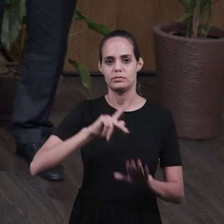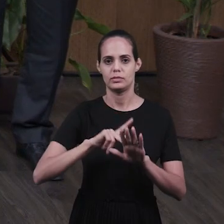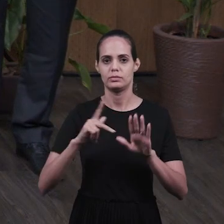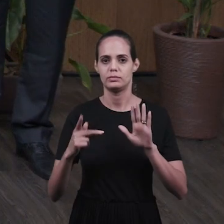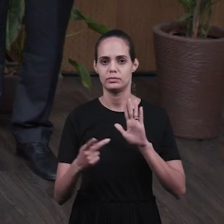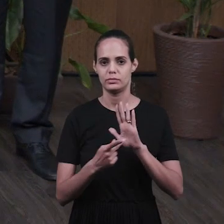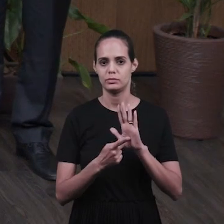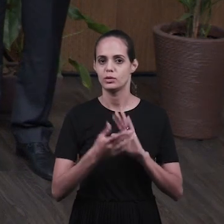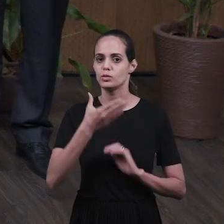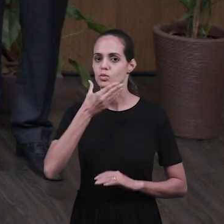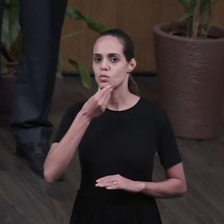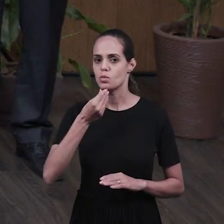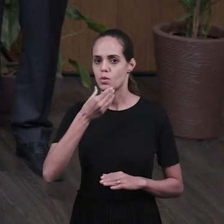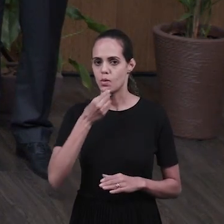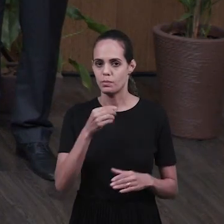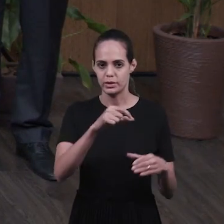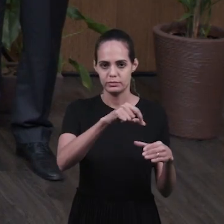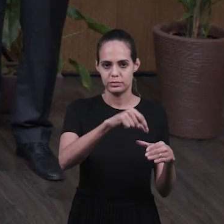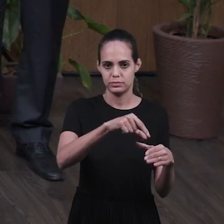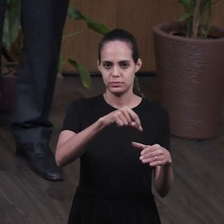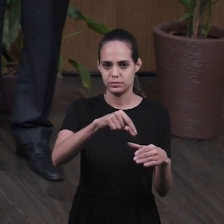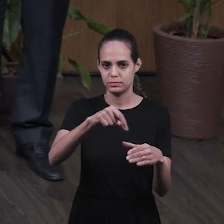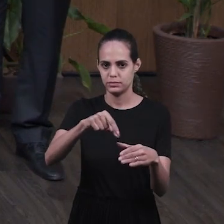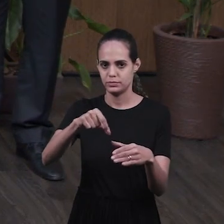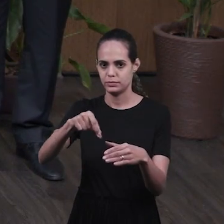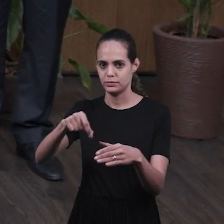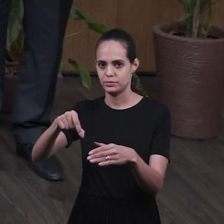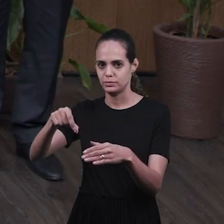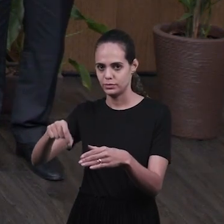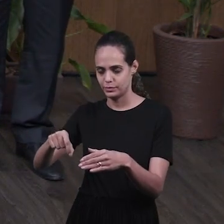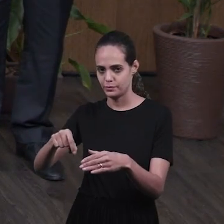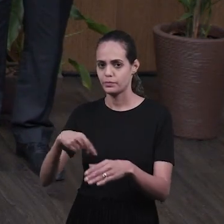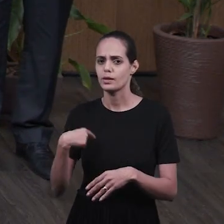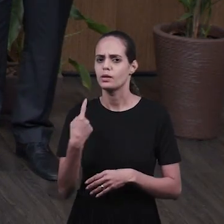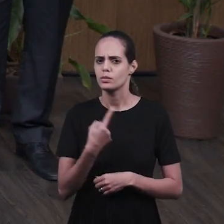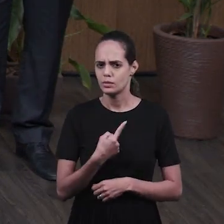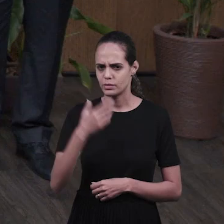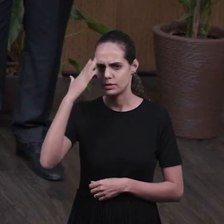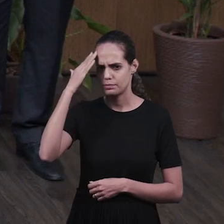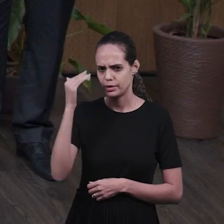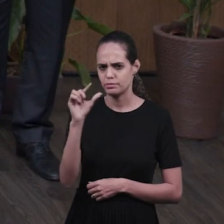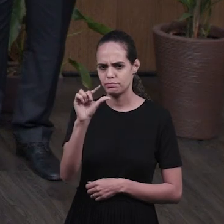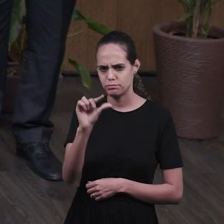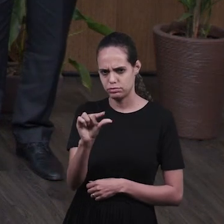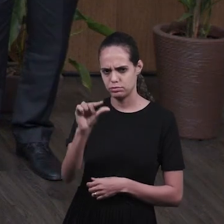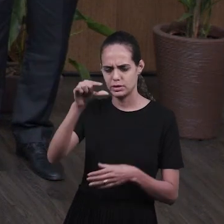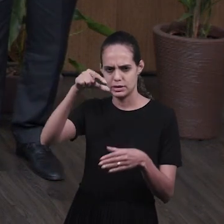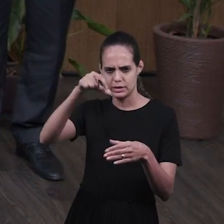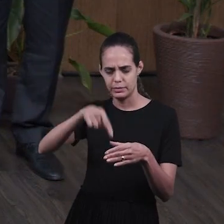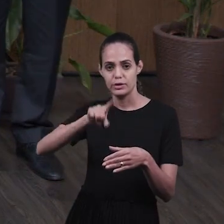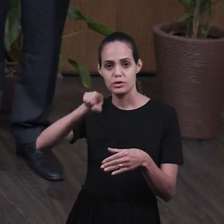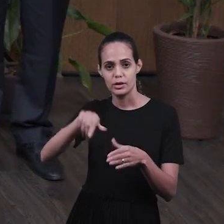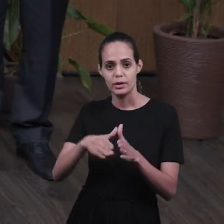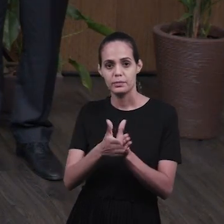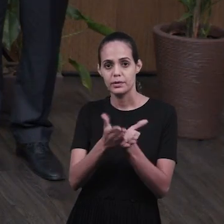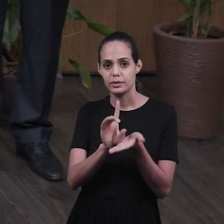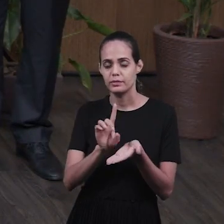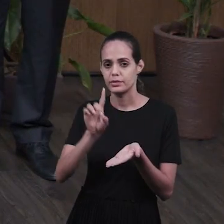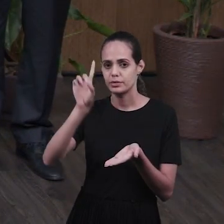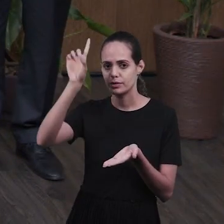Dans le cas de la parabole du semeur, nous savons que la sémence, qui est la parole de